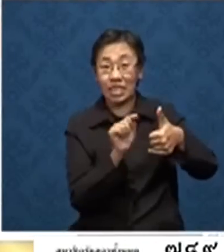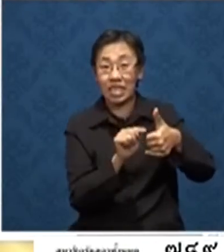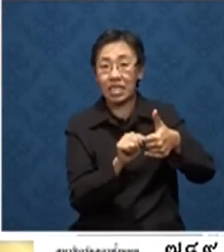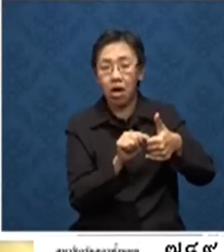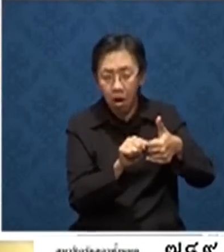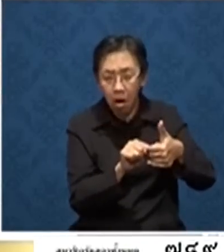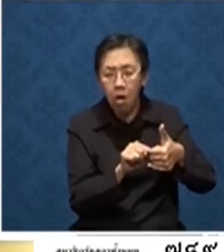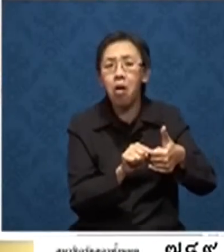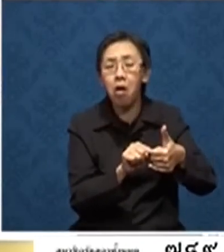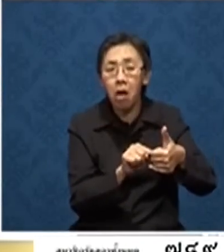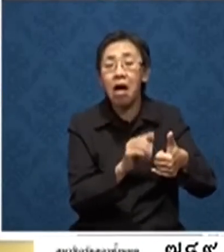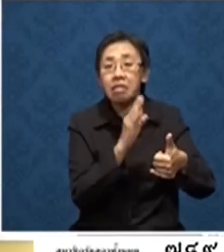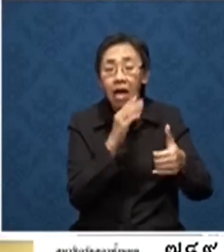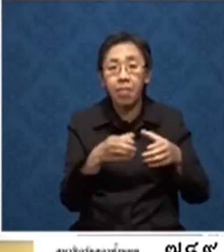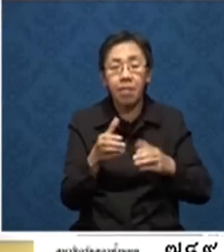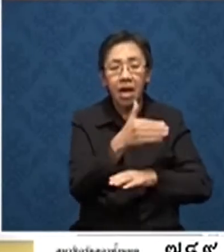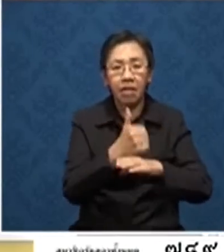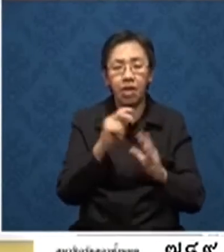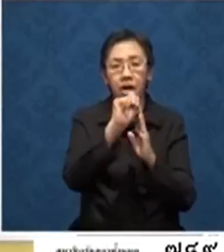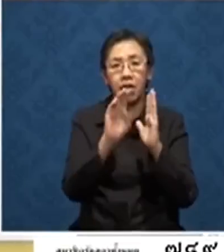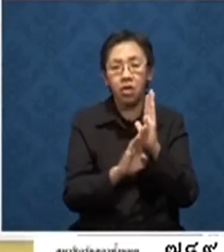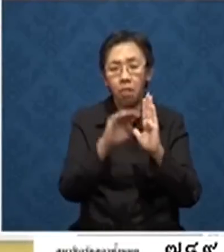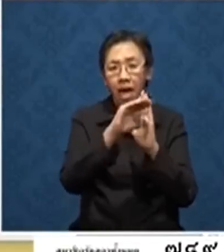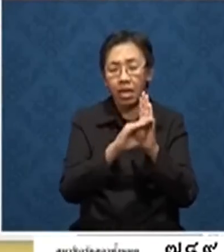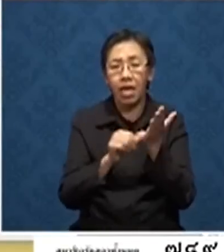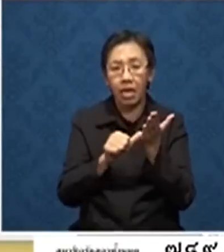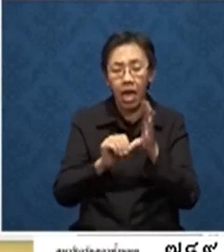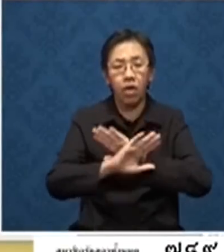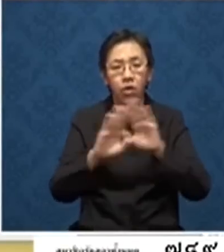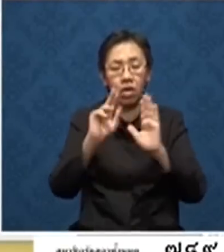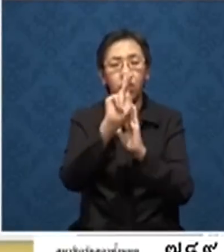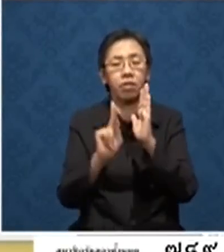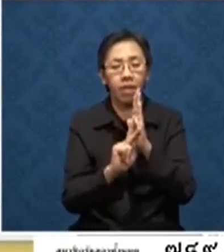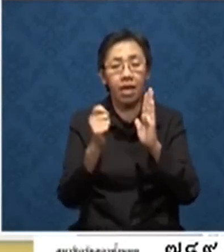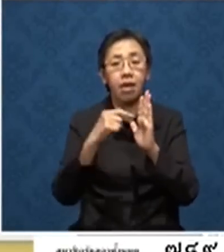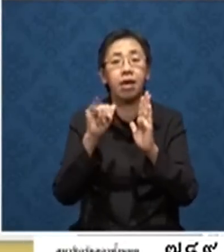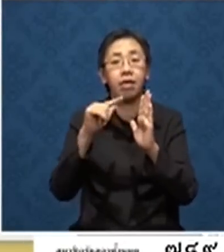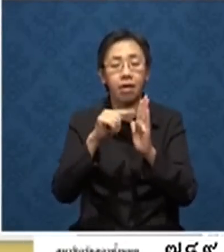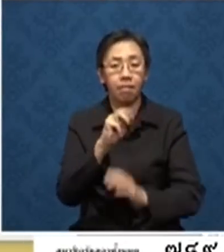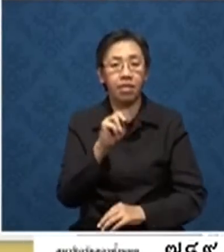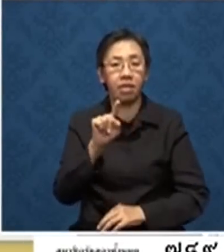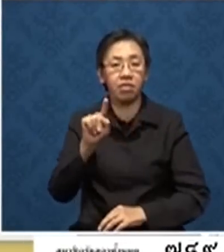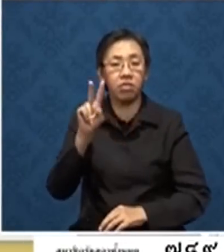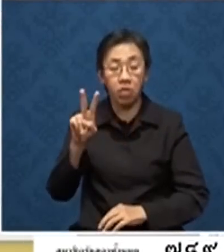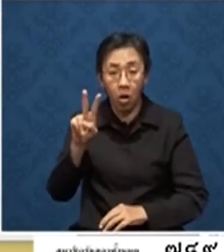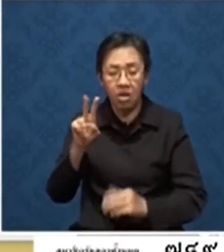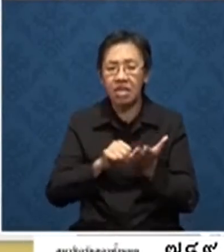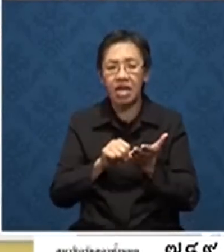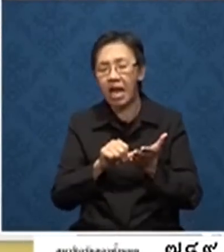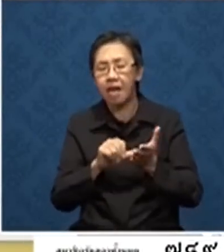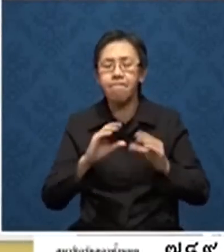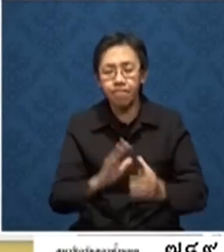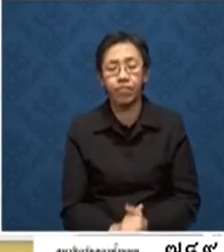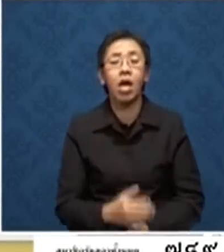มาจากพรรคการเมืองที่มีนโยบายแก้ไขหรือยกเลิกประมวลกฎหมายอาญามาตรา 112และขอ